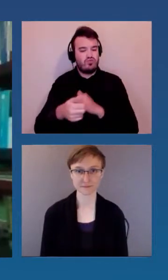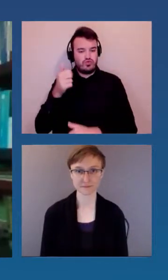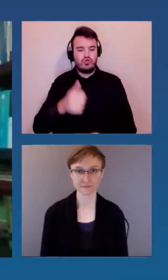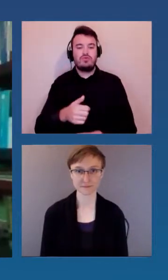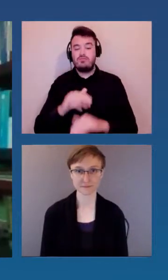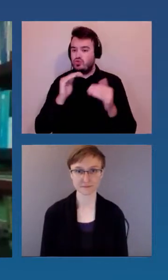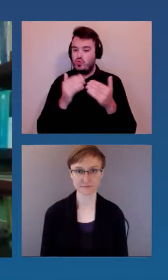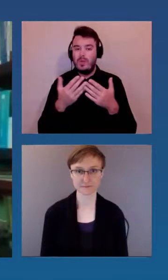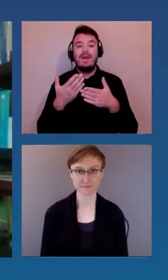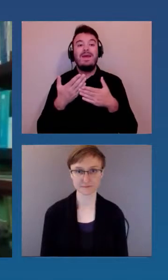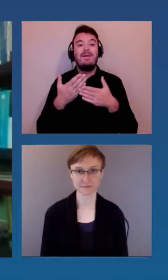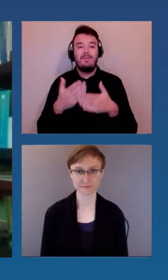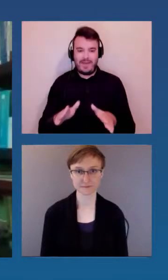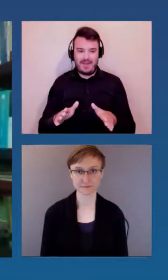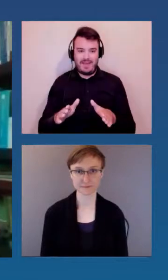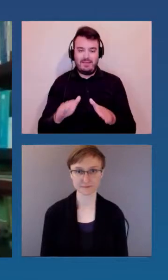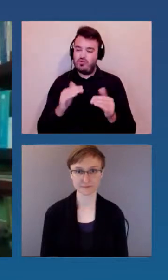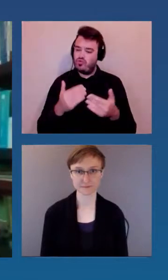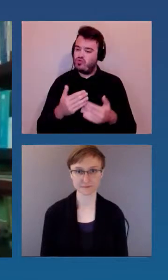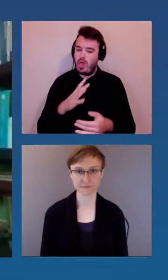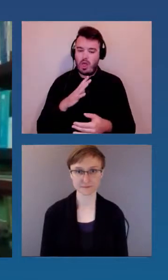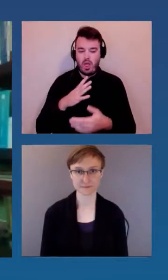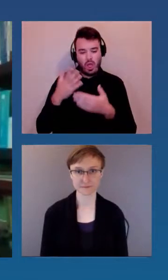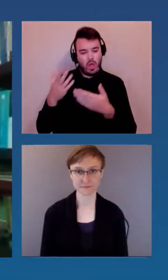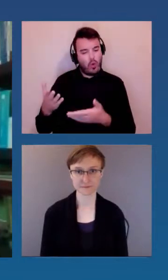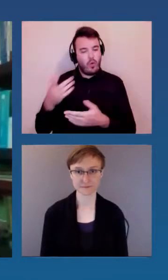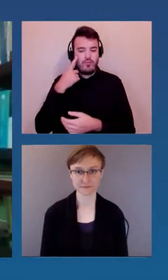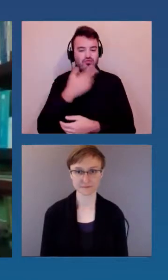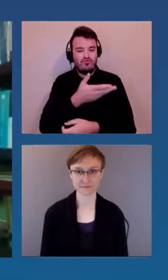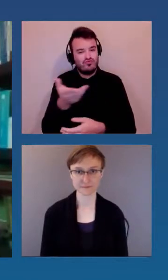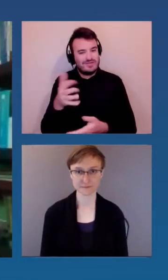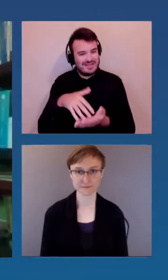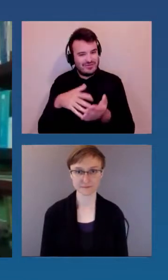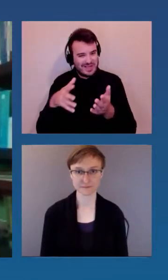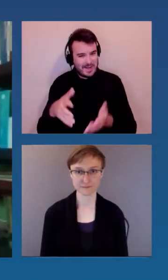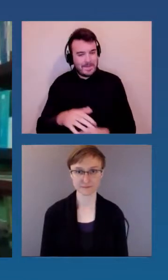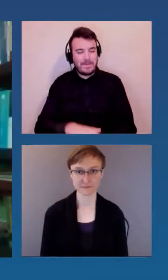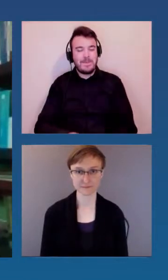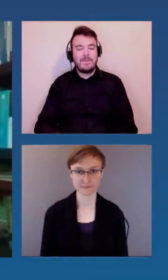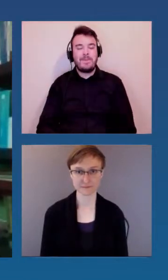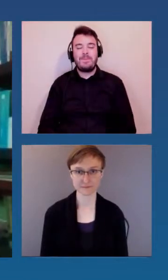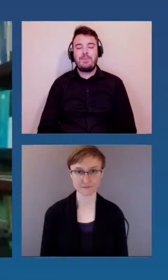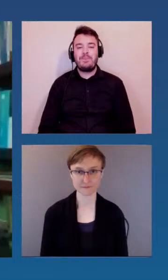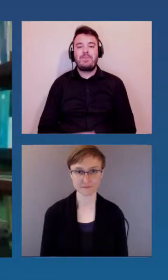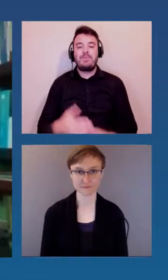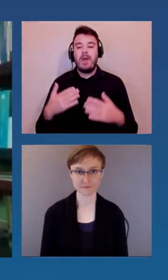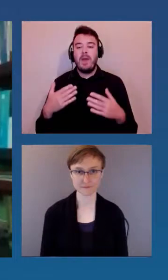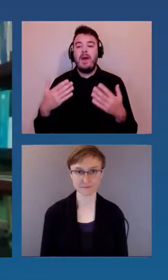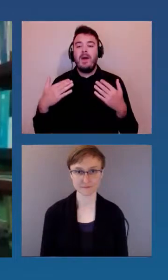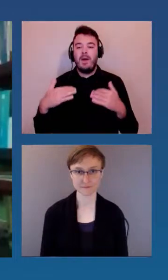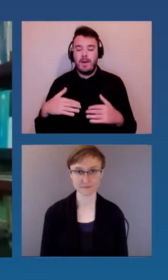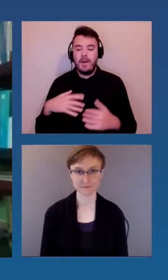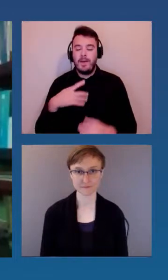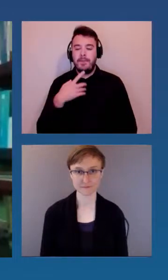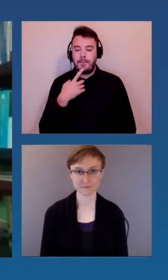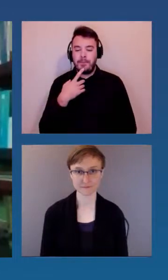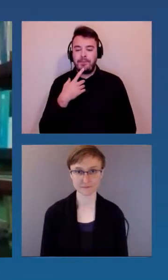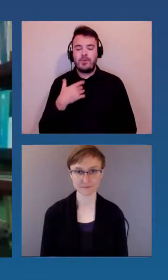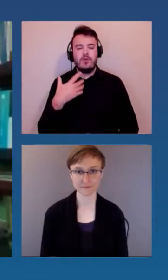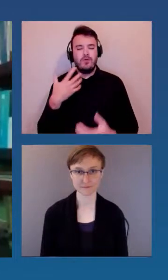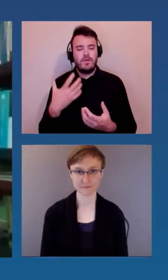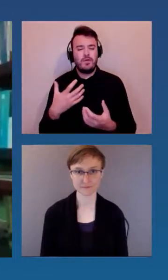notre personnel. Donc, on parlait tantôt d'environ 10% de l'ensemble de nos